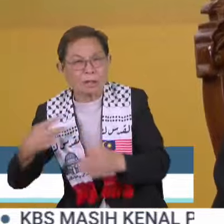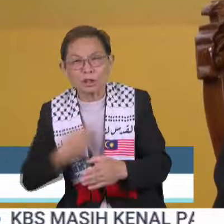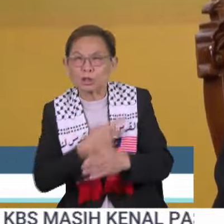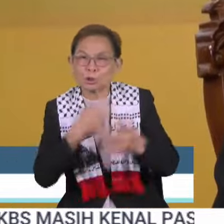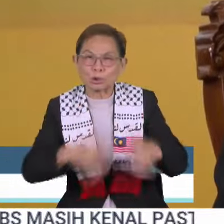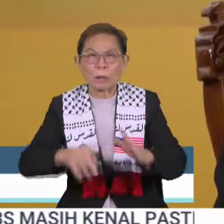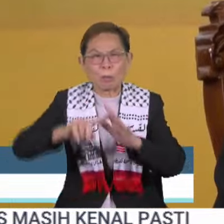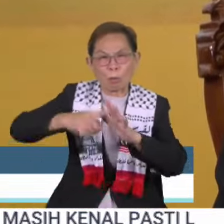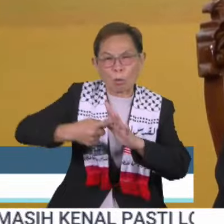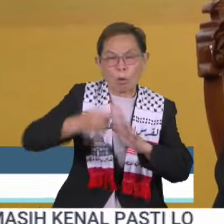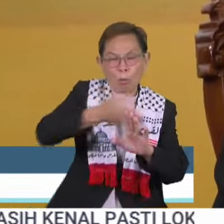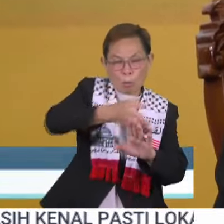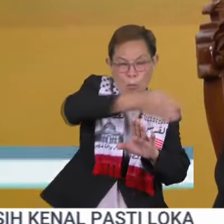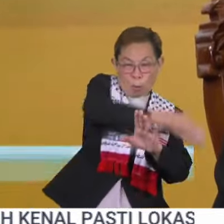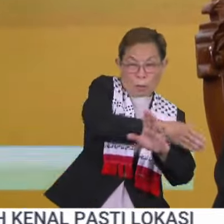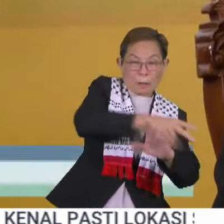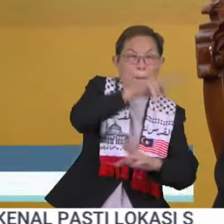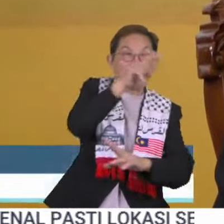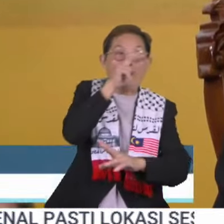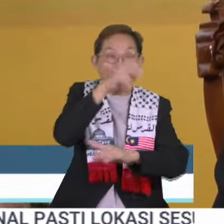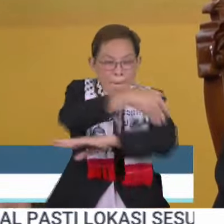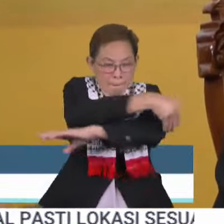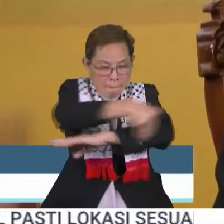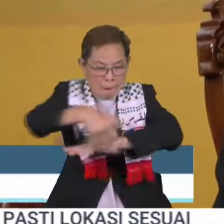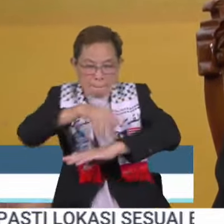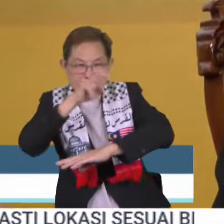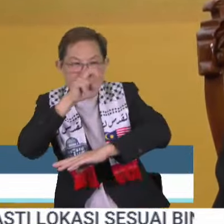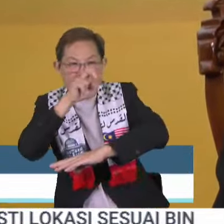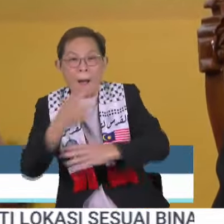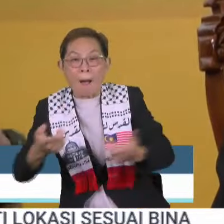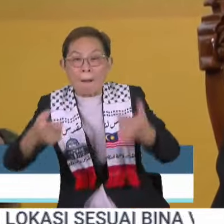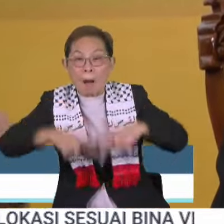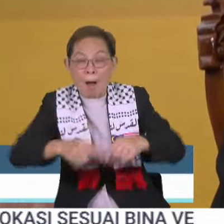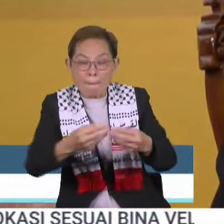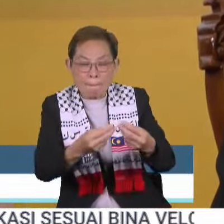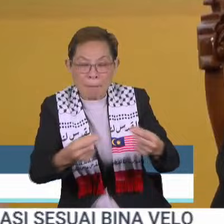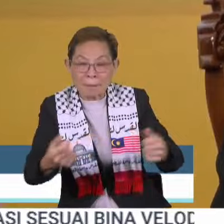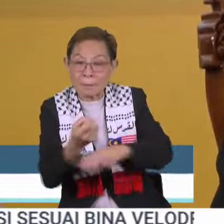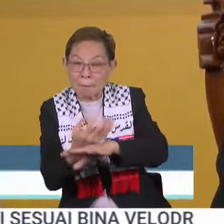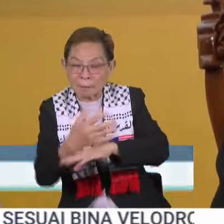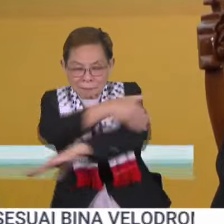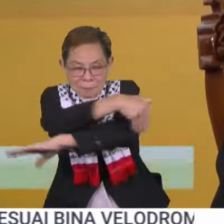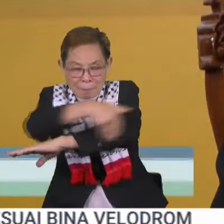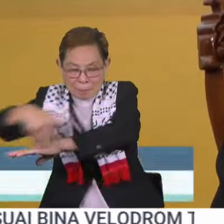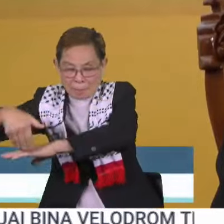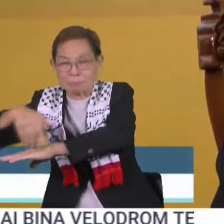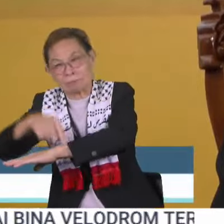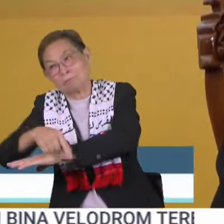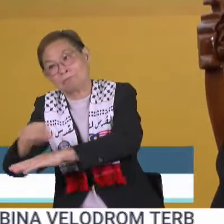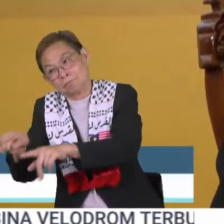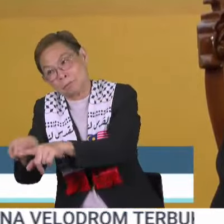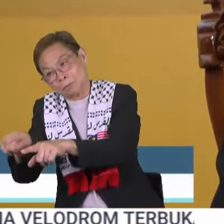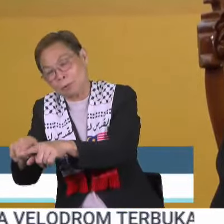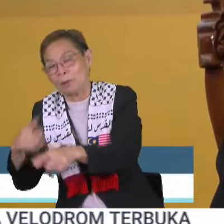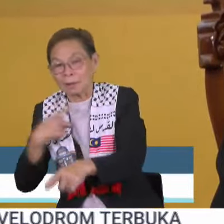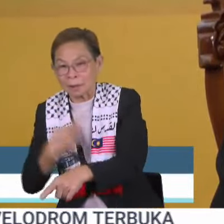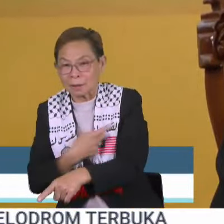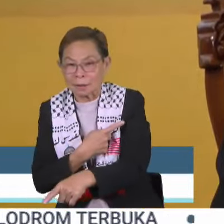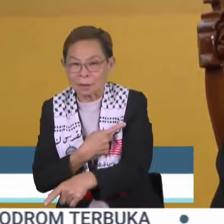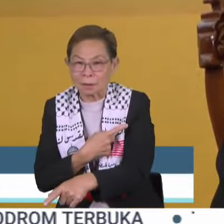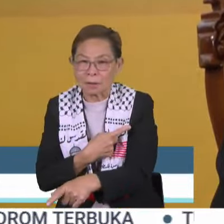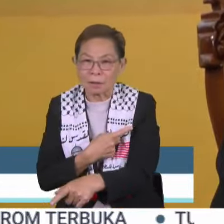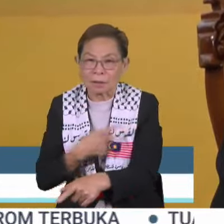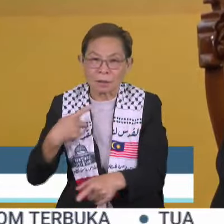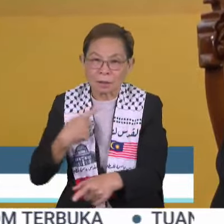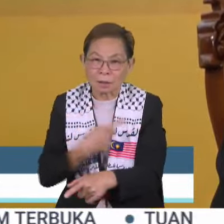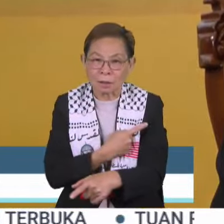mula, macam saya kata sebelum ni, kita perketatkan di sempadan dan berlaku ni pun di daerah di Pasir Mas yang sempadan juga menanti. Kan? Jadi kita punya second layer dan